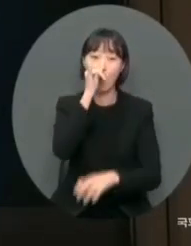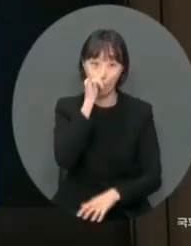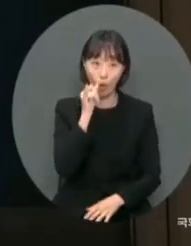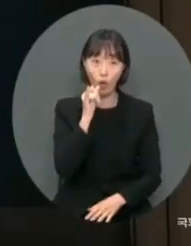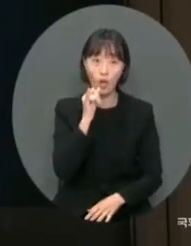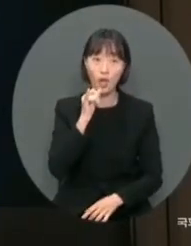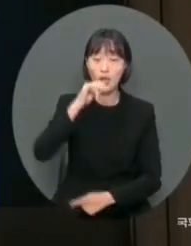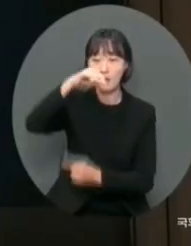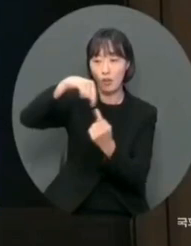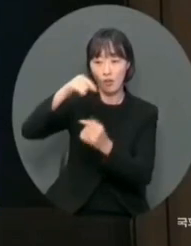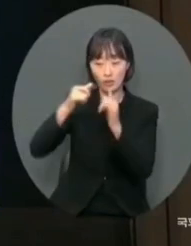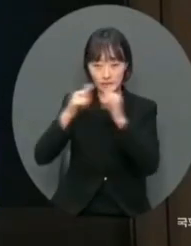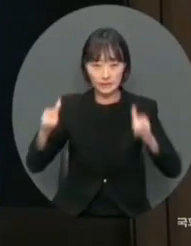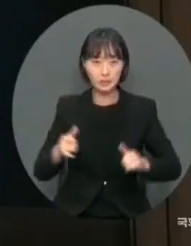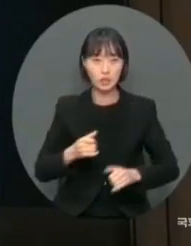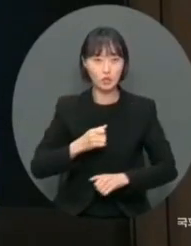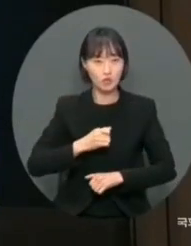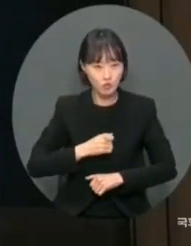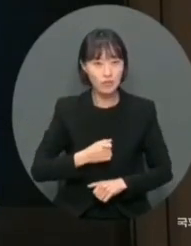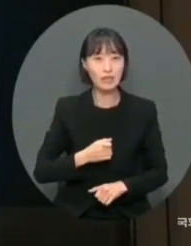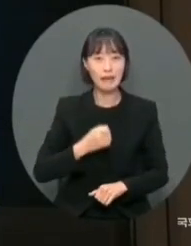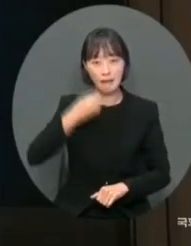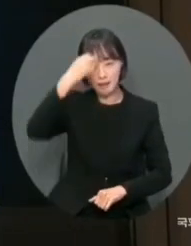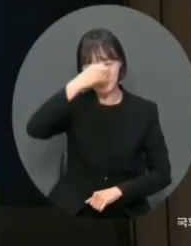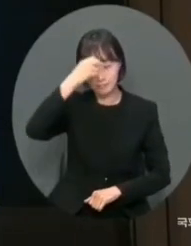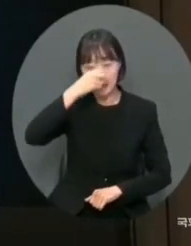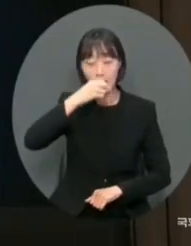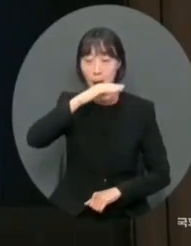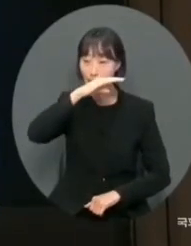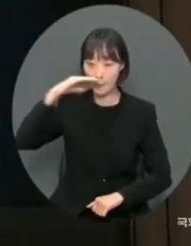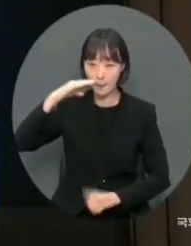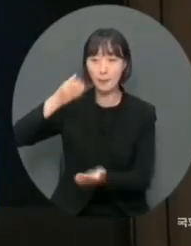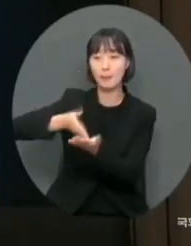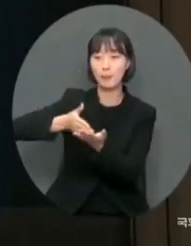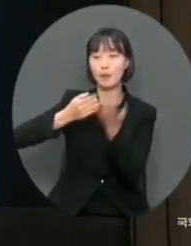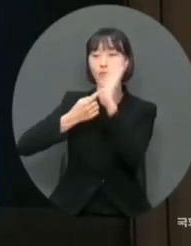주의 환기 및 실효성 있는 제재 방안 강구로 건전 보도 유도.